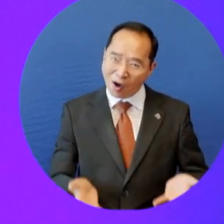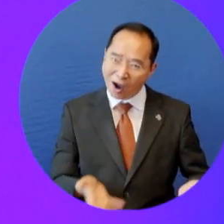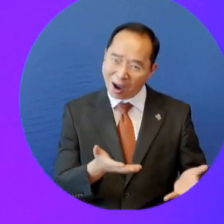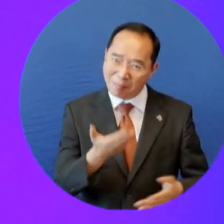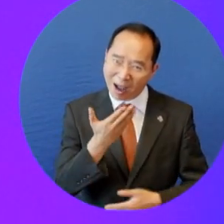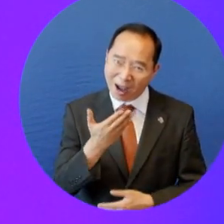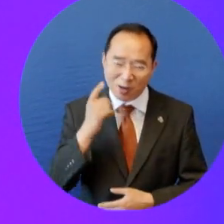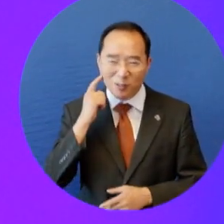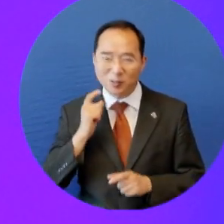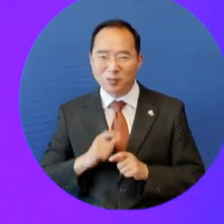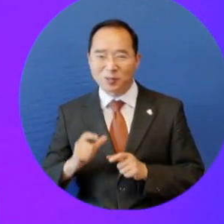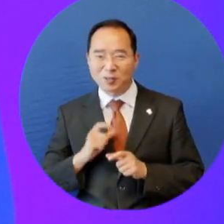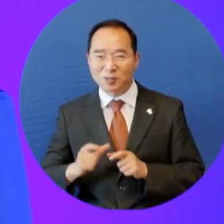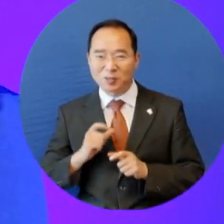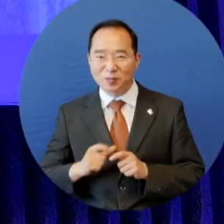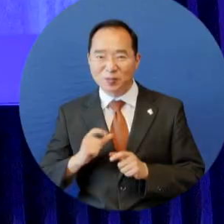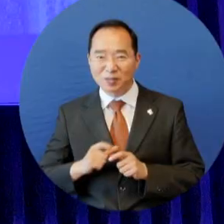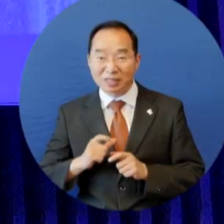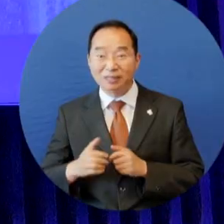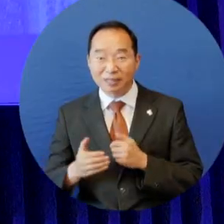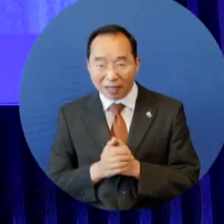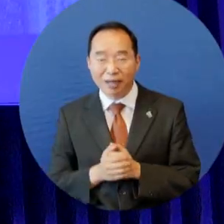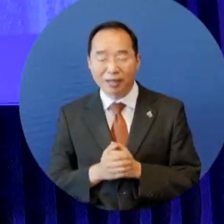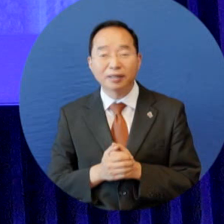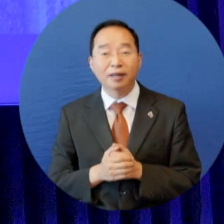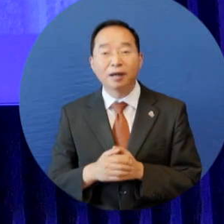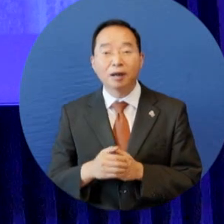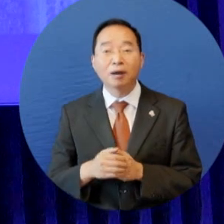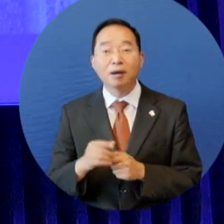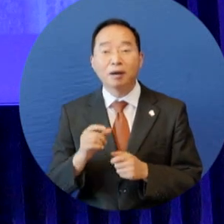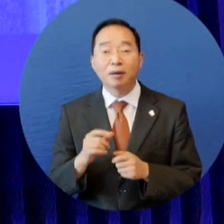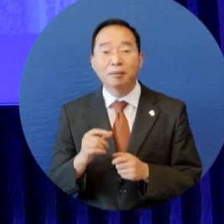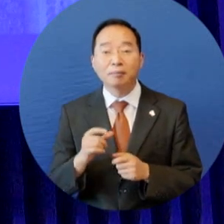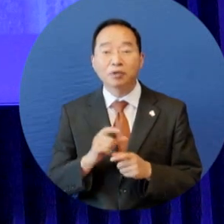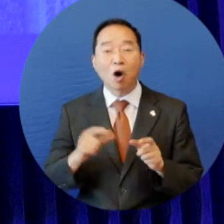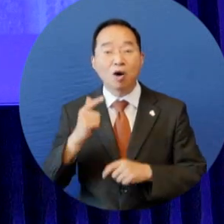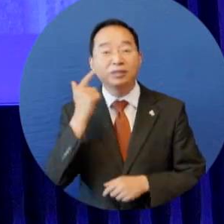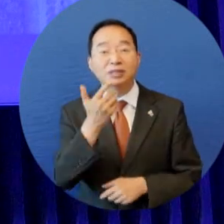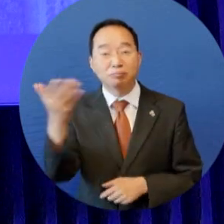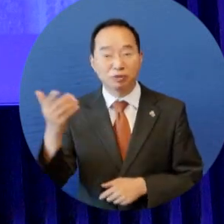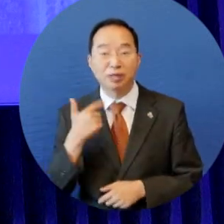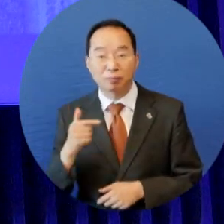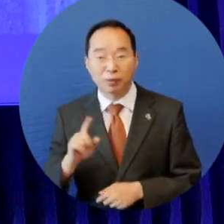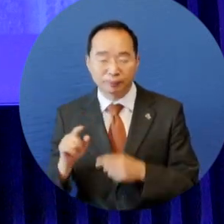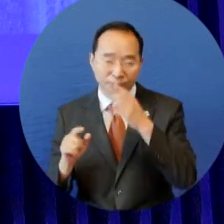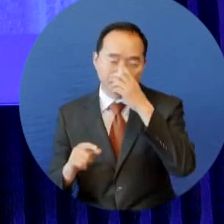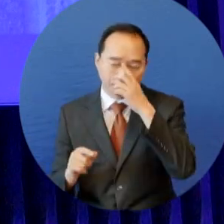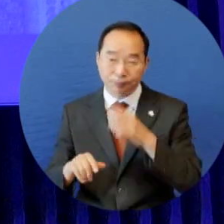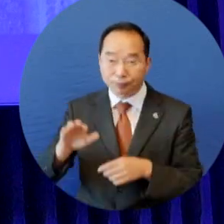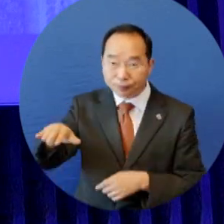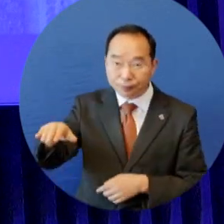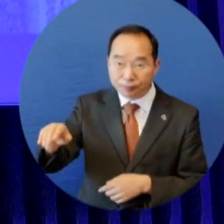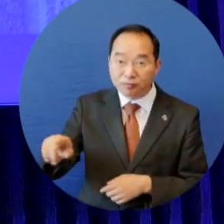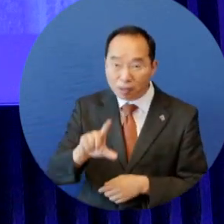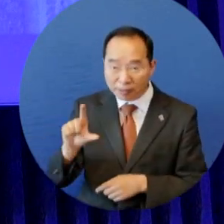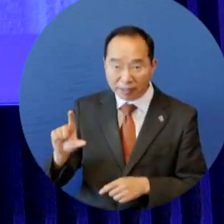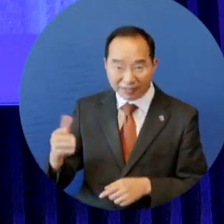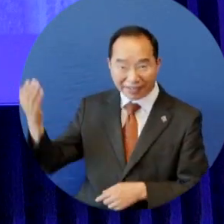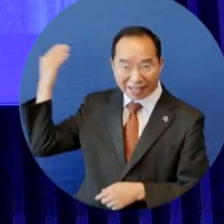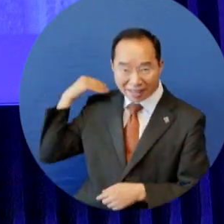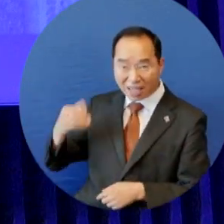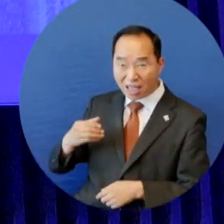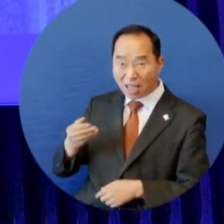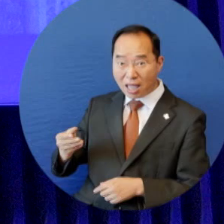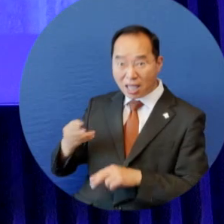해볼까 고민을 하기 시작했죠. 그래서 제가 이제 몇 가지 더 질문을 던져봤습니다. 여러분들이 이렇게